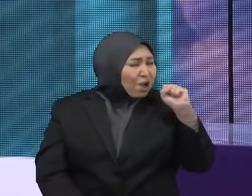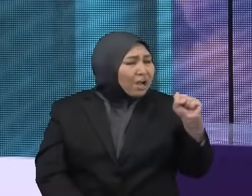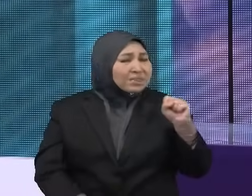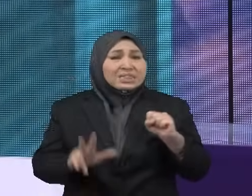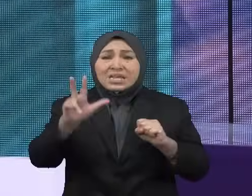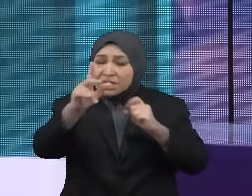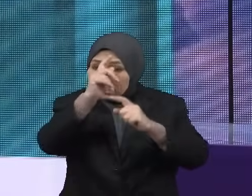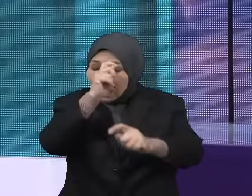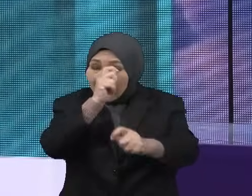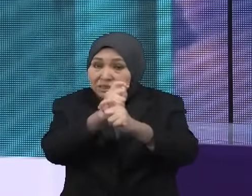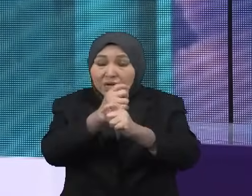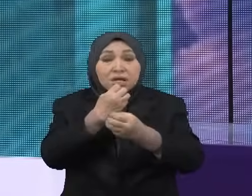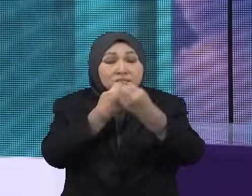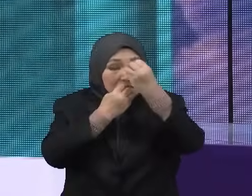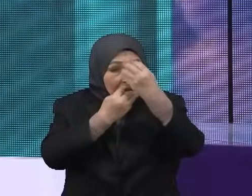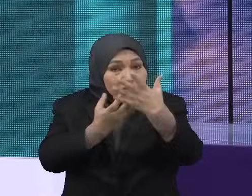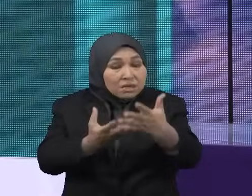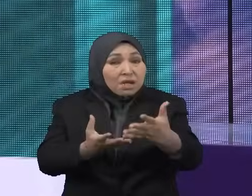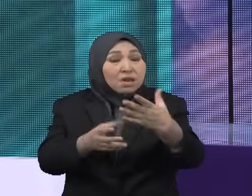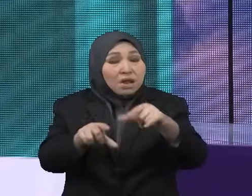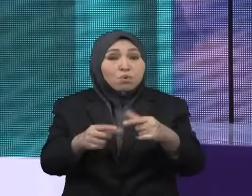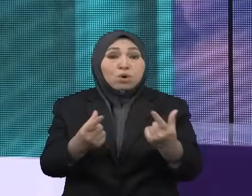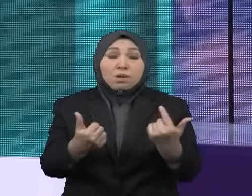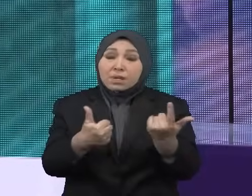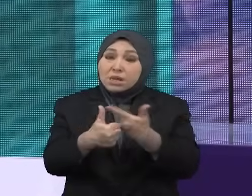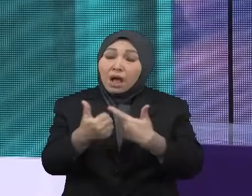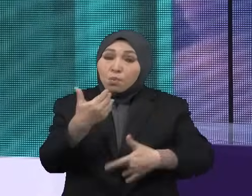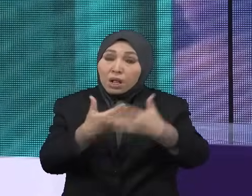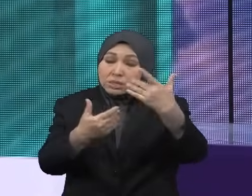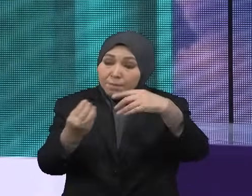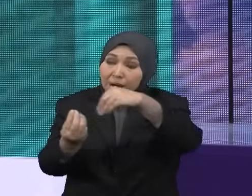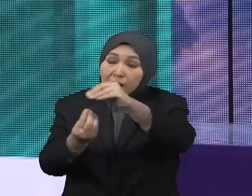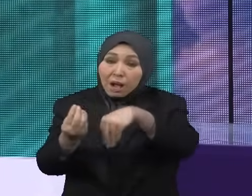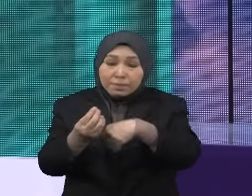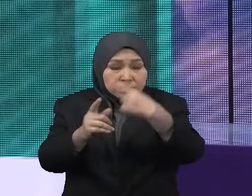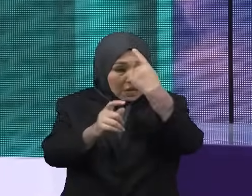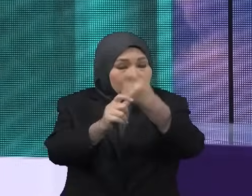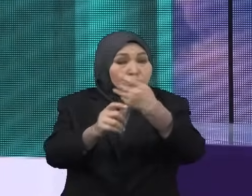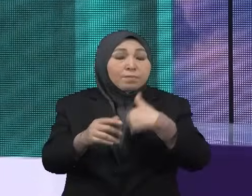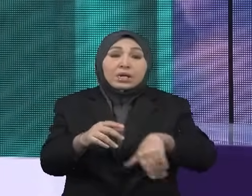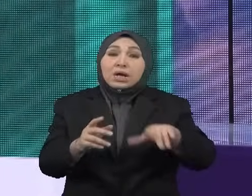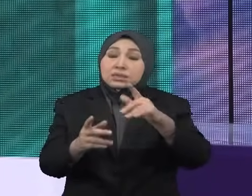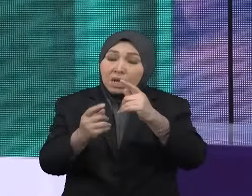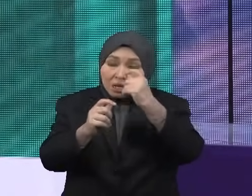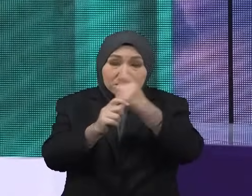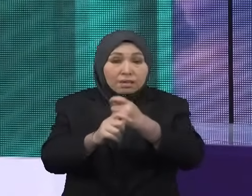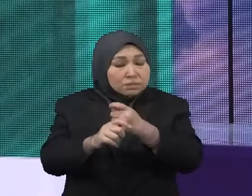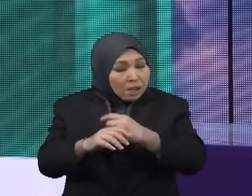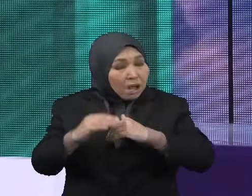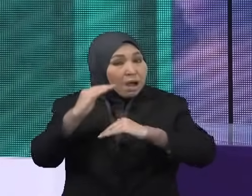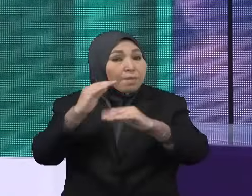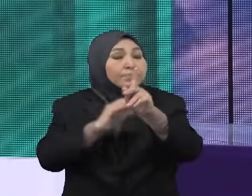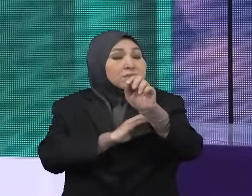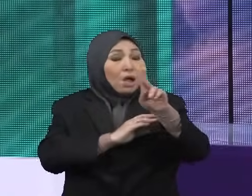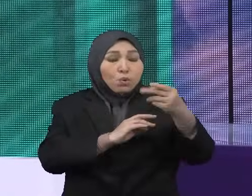tiga ketaatan yang dinyatakan di dalam Al-Quran. Peringkat awal di Mekah, ketaatan itu adalah ketaatan tahap tauhid, maksudnya. Jadi